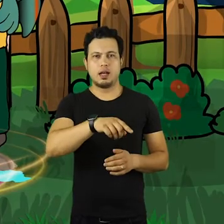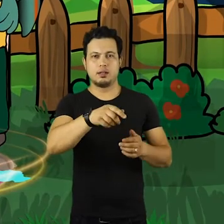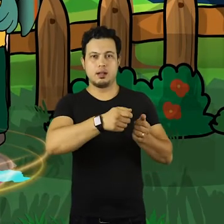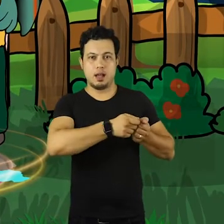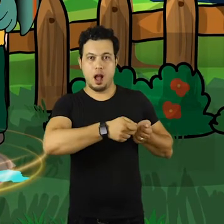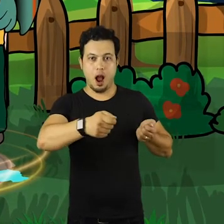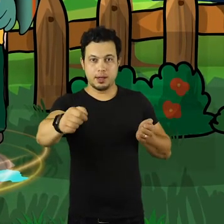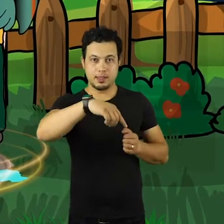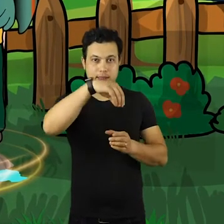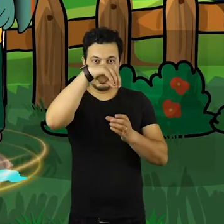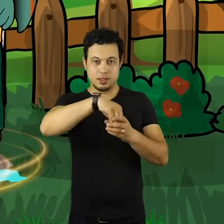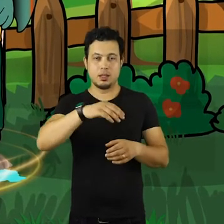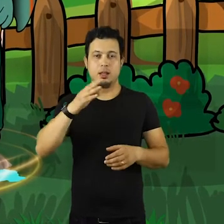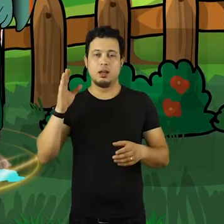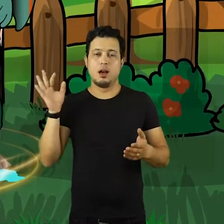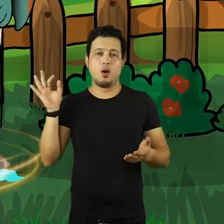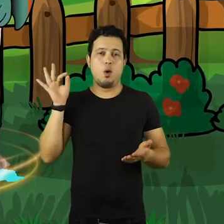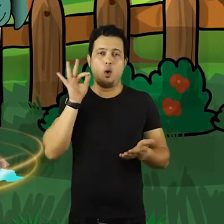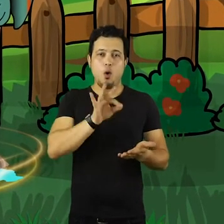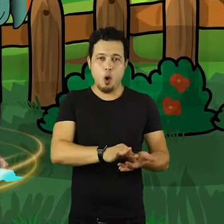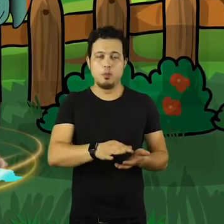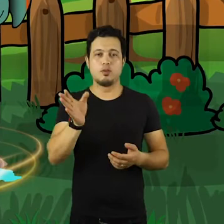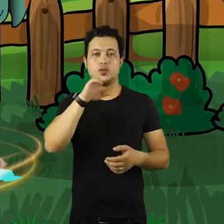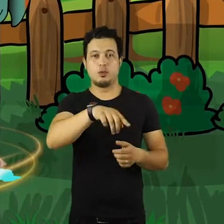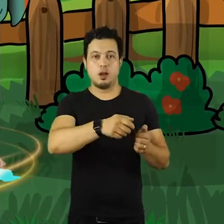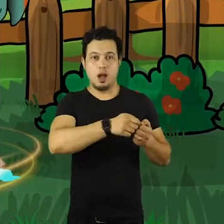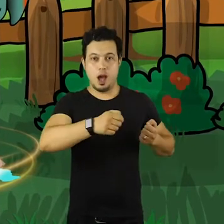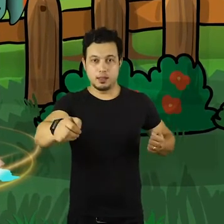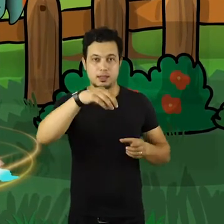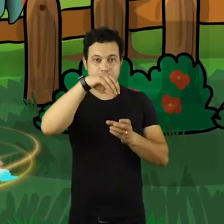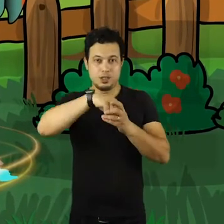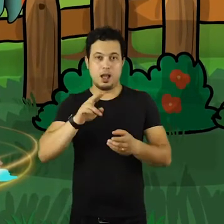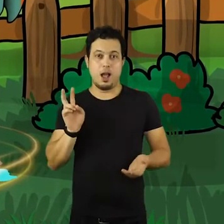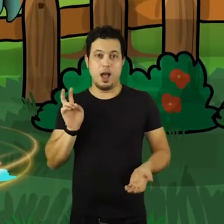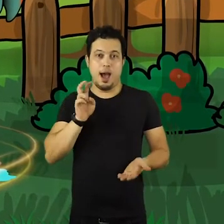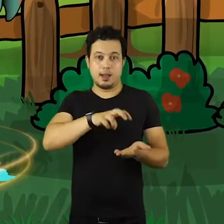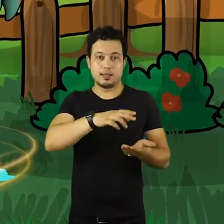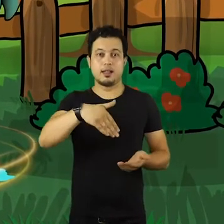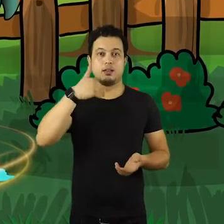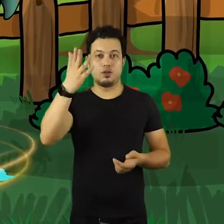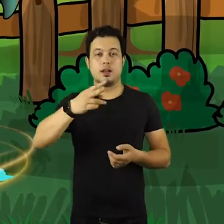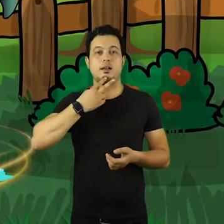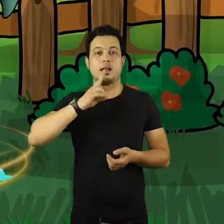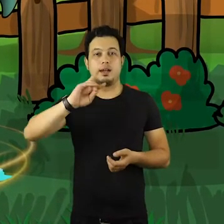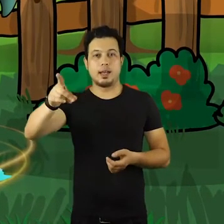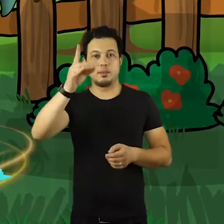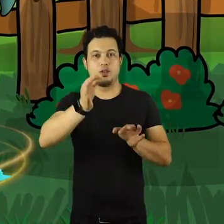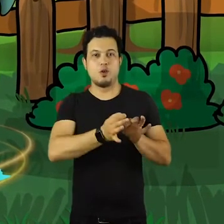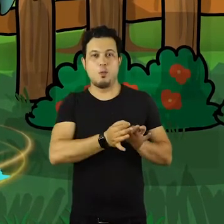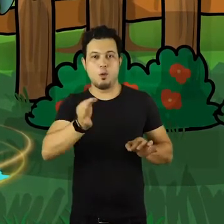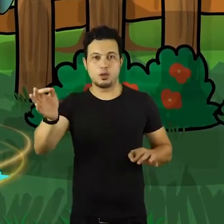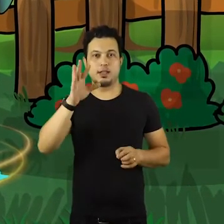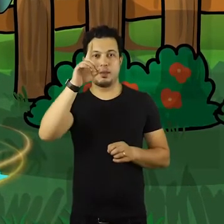Onlar haritanın içine hop diye atlamışlardı. Haritanın içine atlar atlamaz rengarenk boruları olan